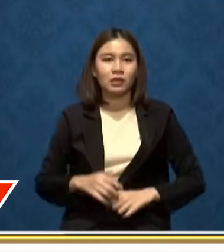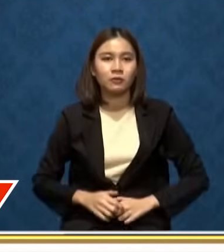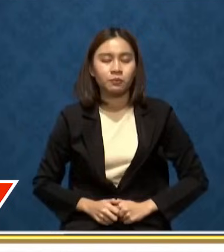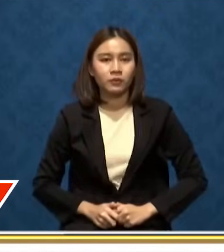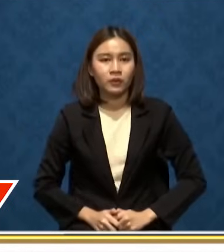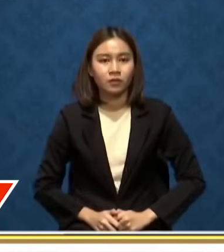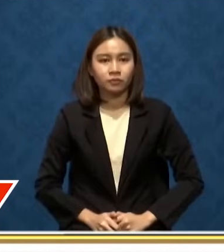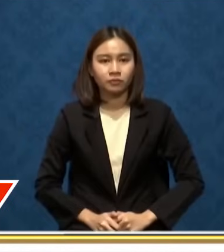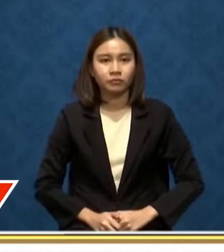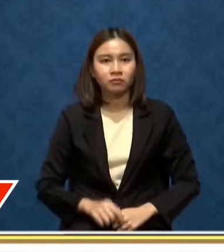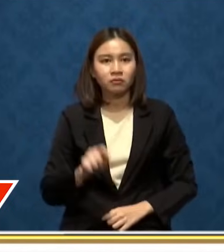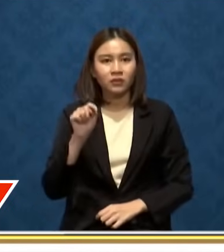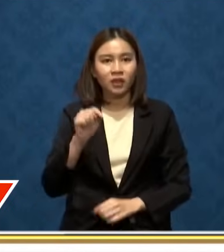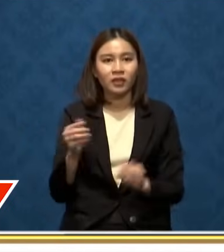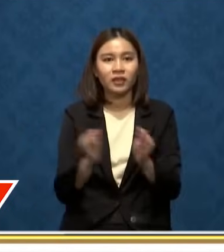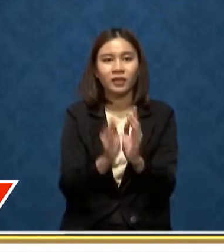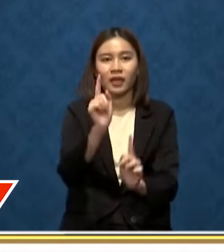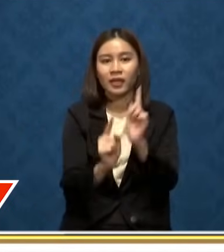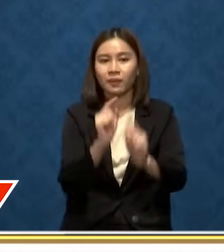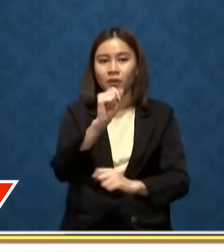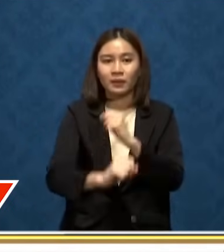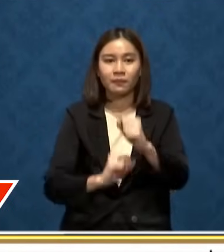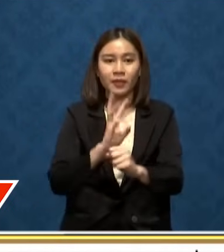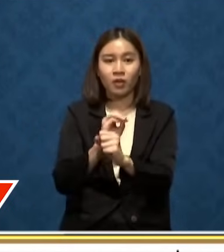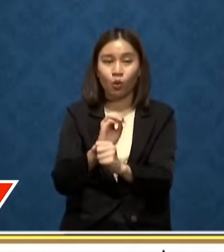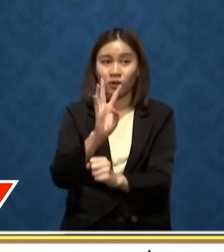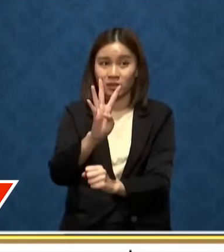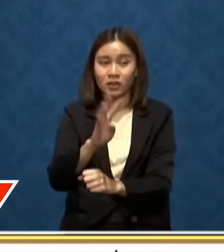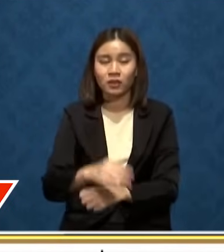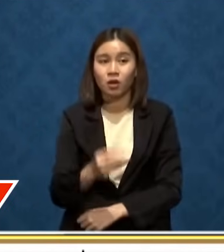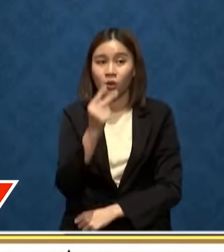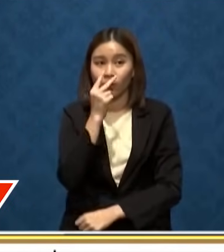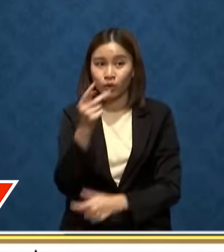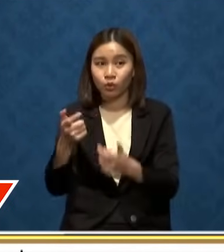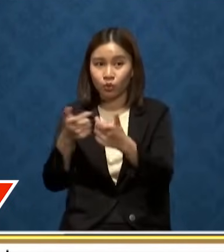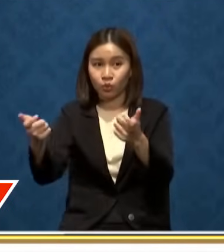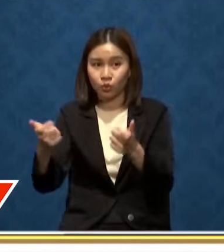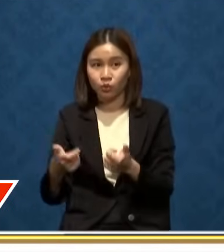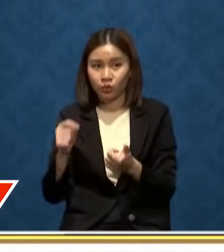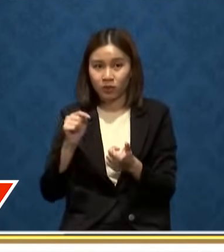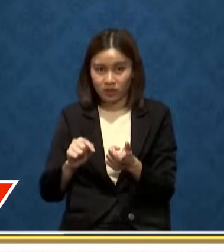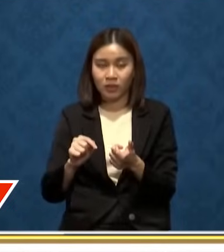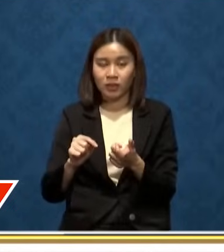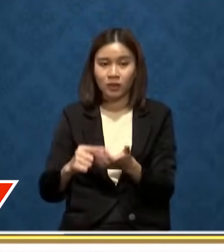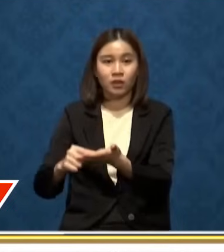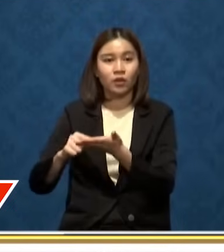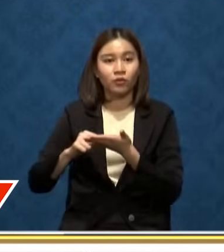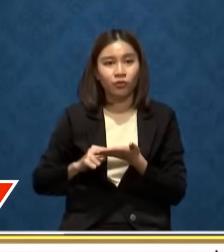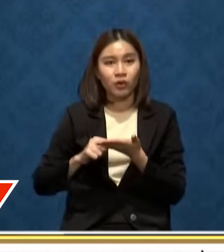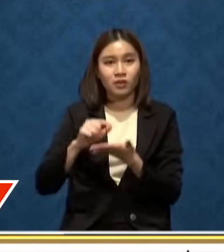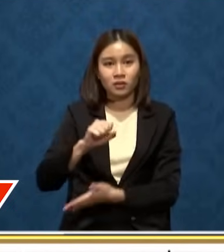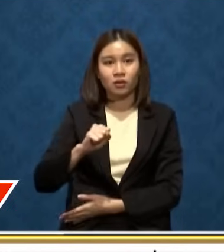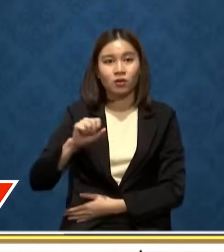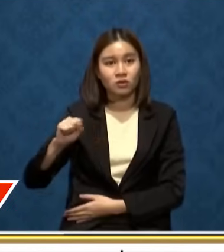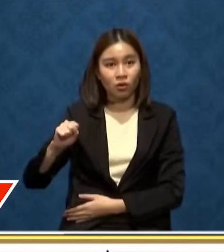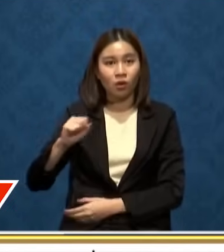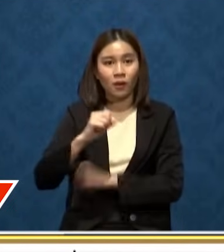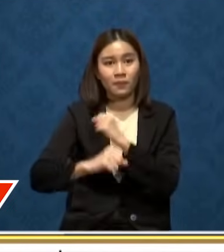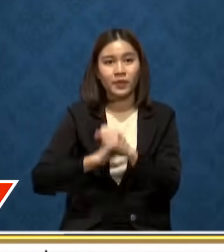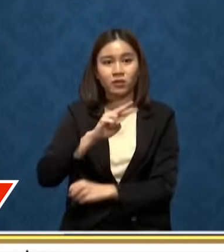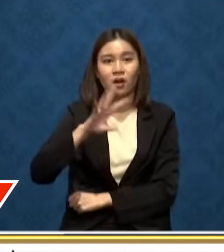อันนี้เป็นเรตติ้งเมื่อปี64นะแล้วดูรายงานท่านวันนี้ท่านมารายงานที่สภาเรา